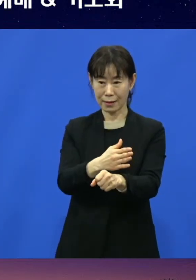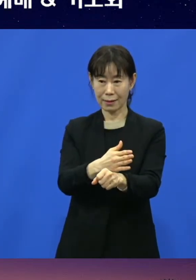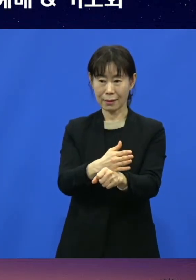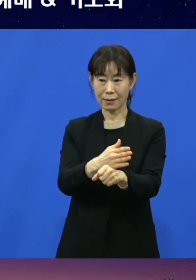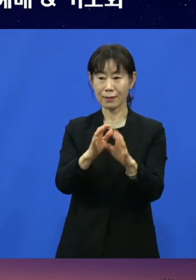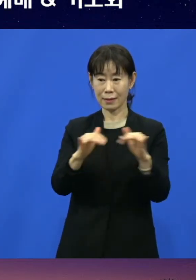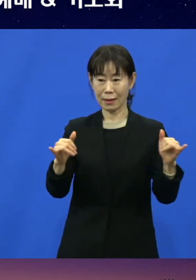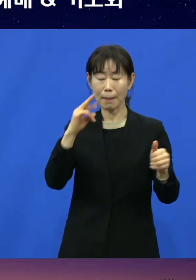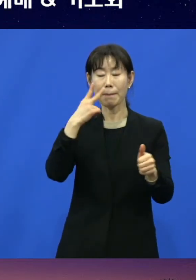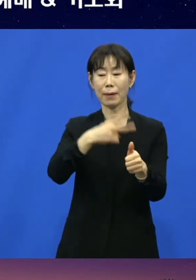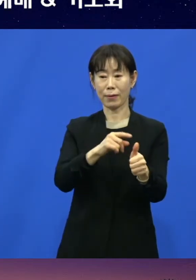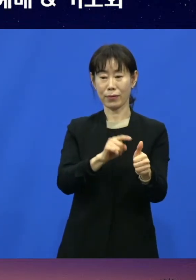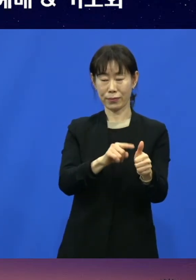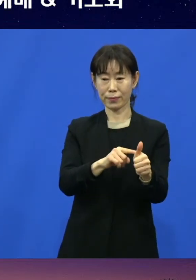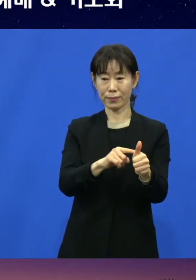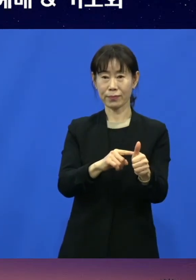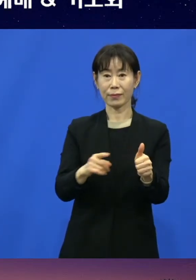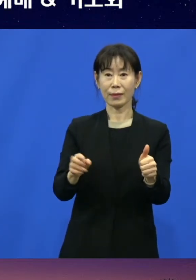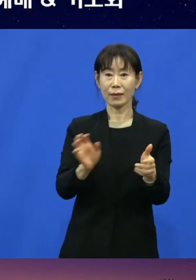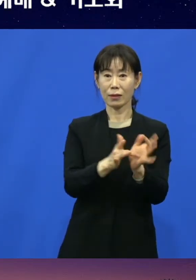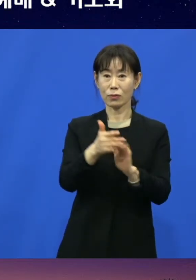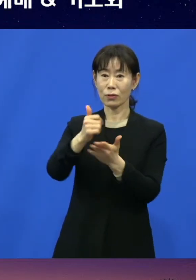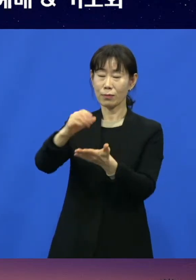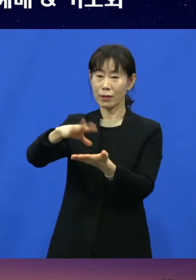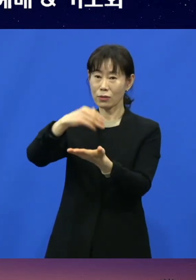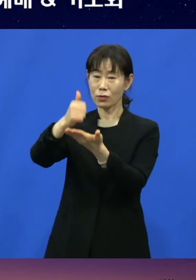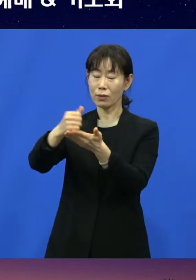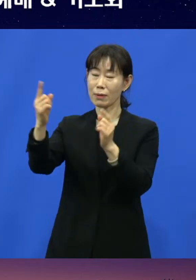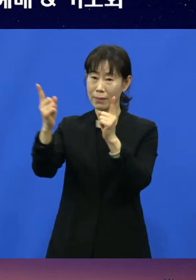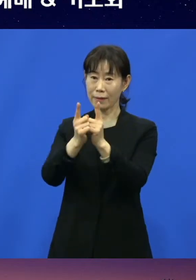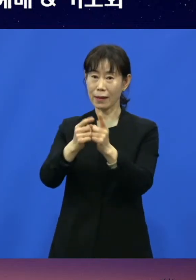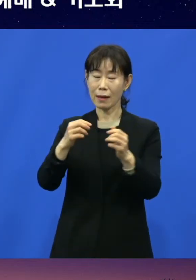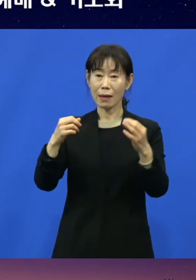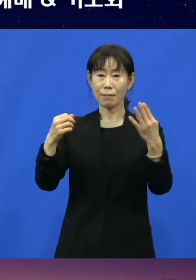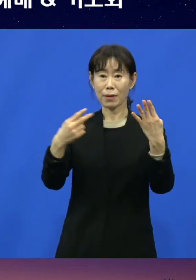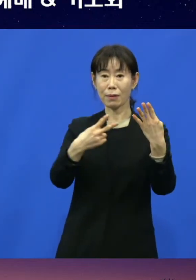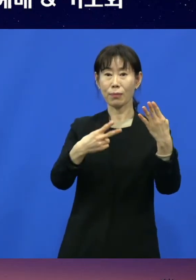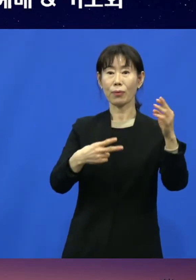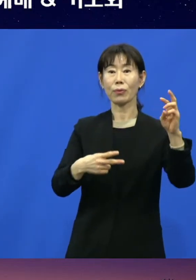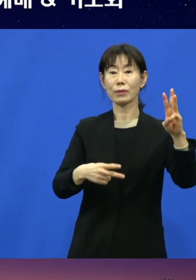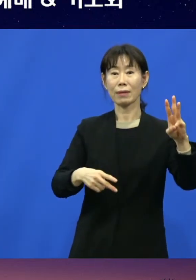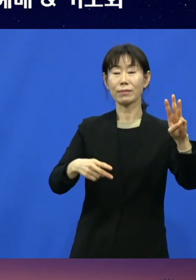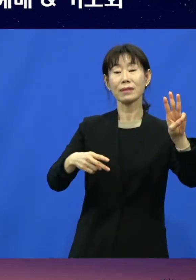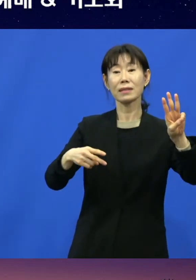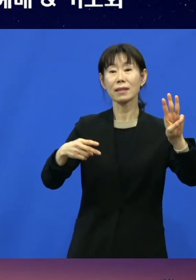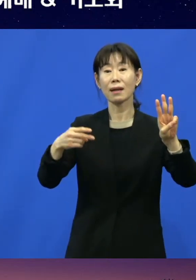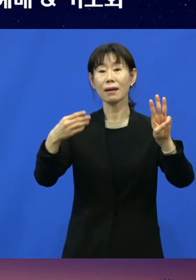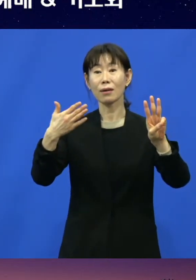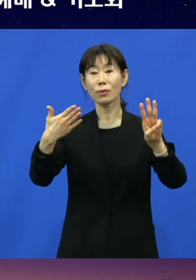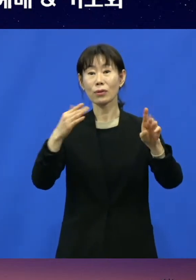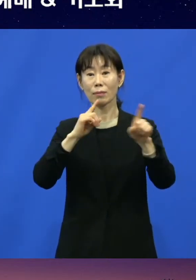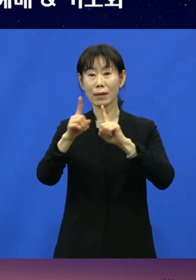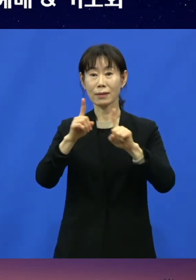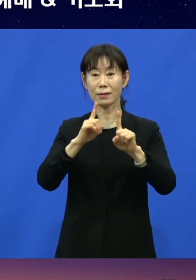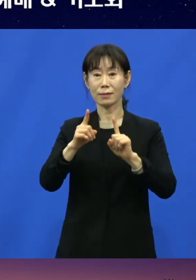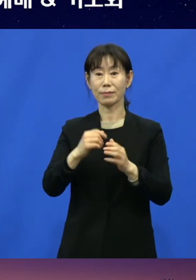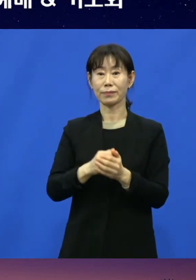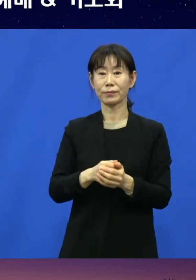바울은 예수 그리스도를 발견했습니다. 그래서 빌립보서 3장 9절에 이렇게 얘기하죠. 그 안에서 발견되려 함이니 그랬어요.